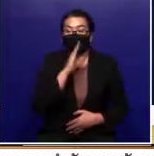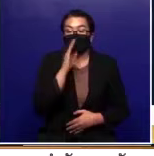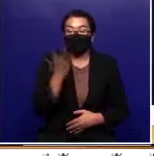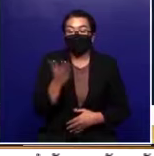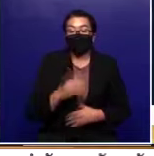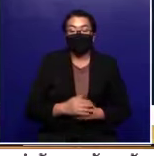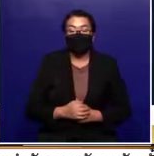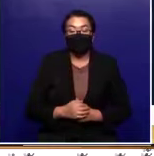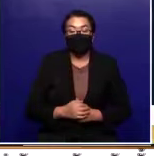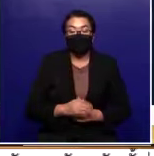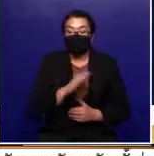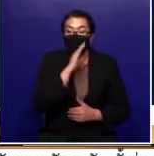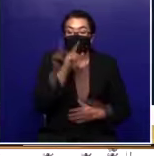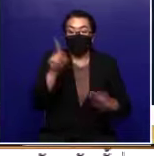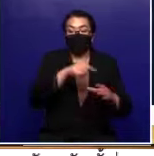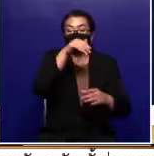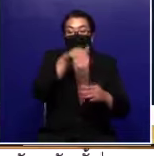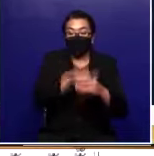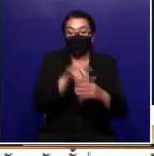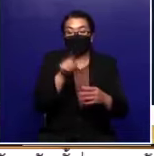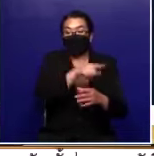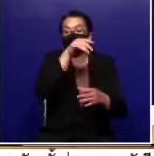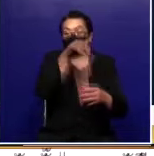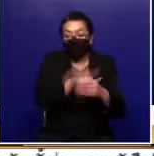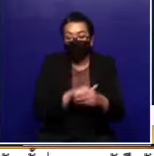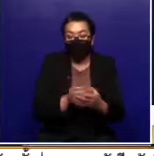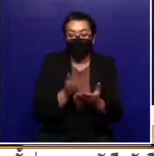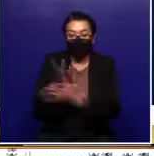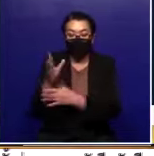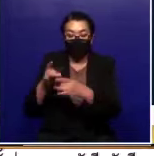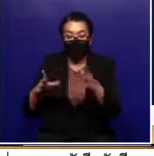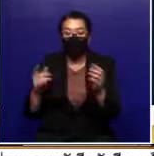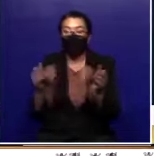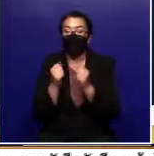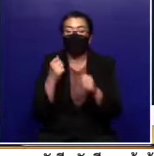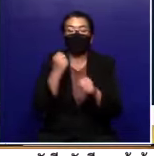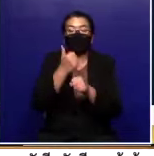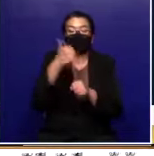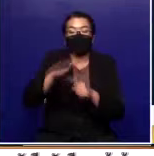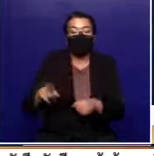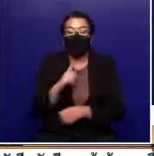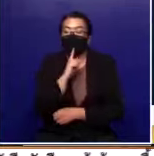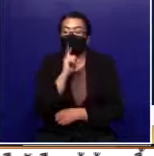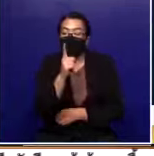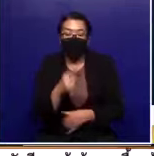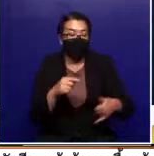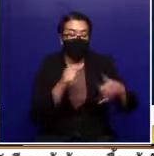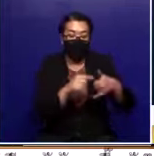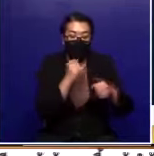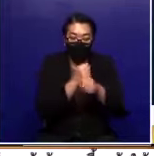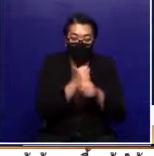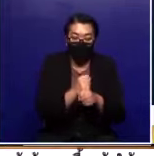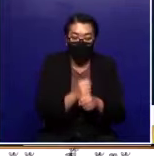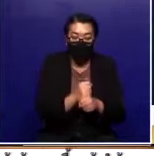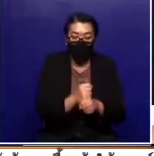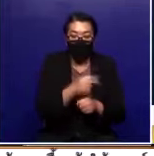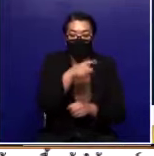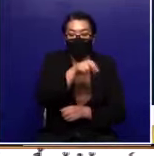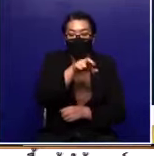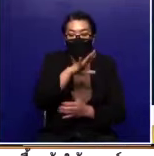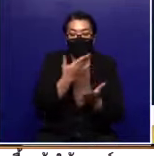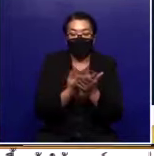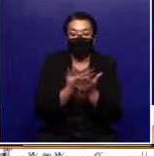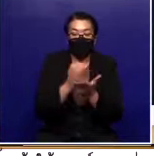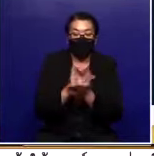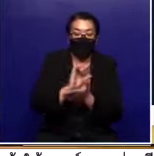ล้าทำนะกลัวประชาชนด่าเพราะสภามีฝ่ายค้านแต่ตอนพวกท่านทำลูดปื๊ดครับพรบ.ฉบับวิธีการงบประมาณให้มีก